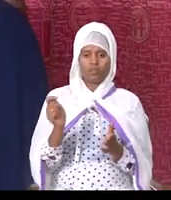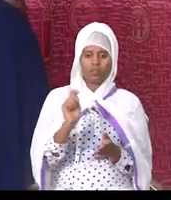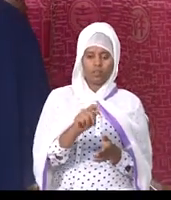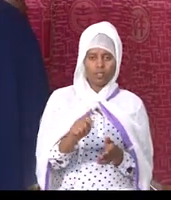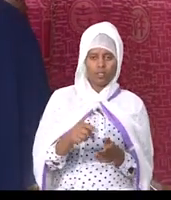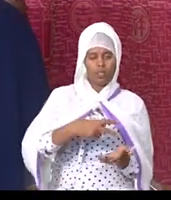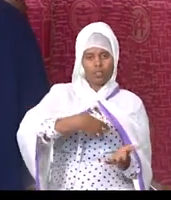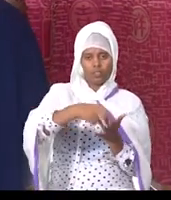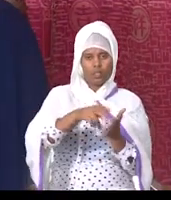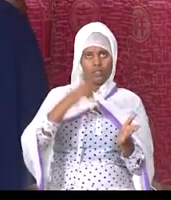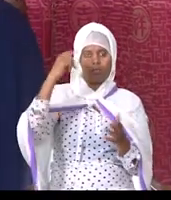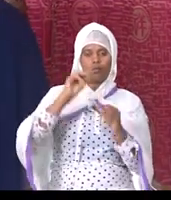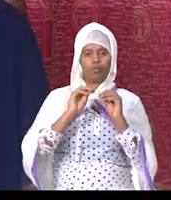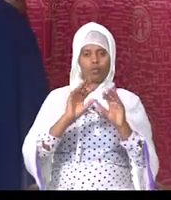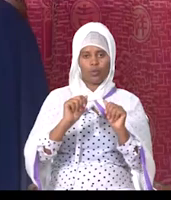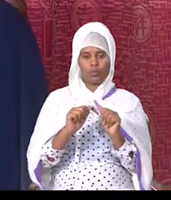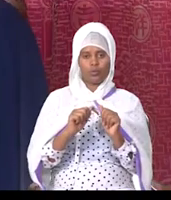ዘርእን ዘረአይን ክምህሮምን ከሎሲ